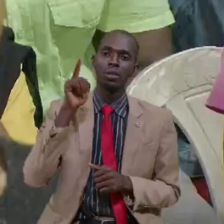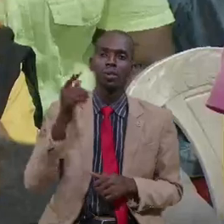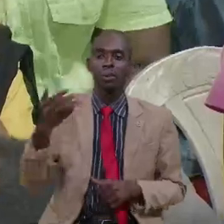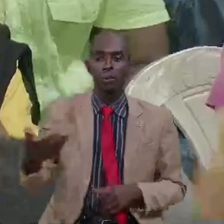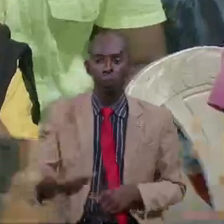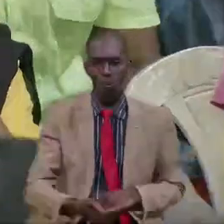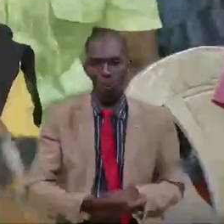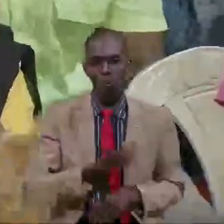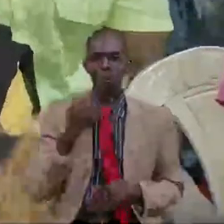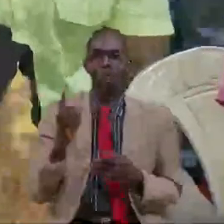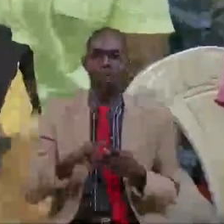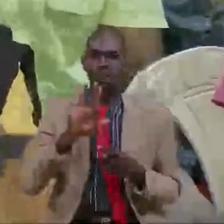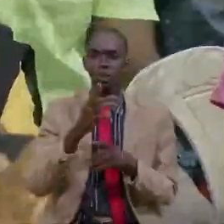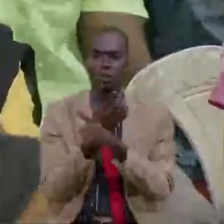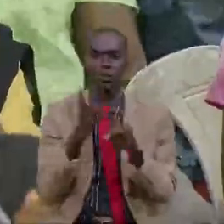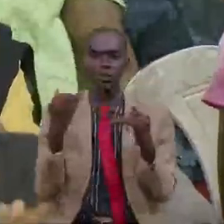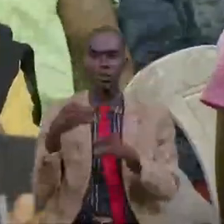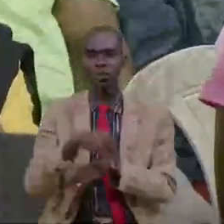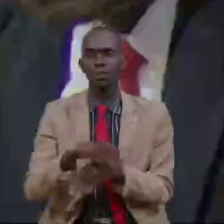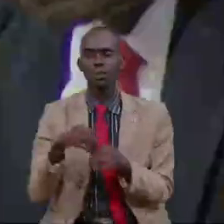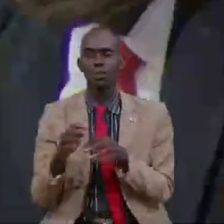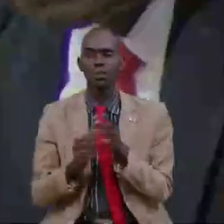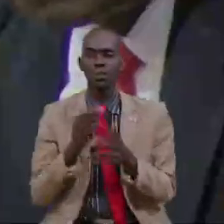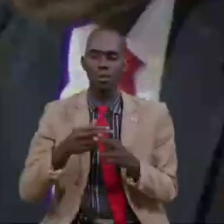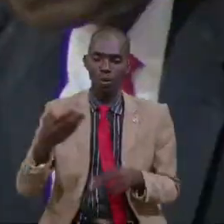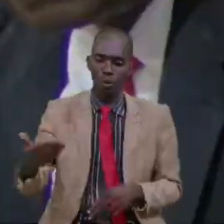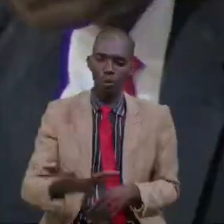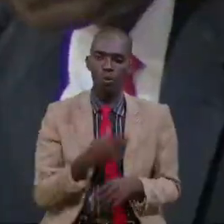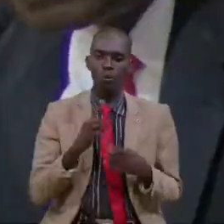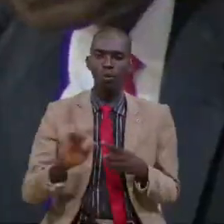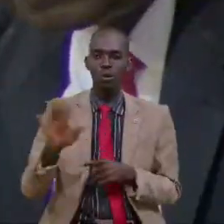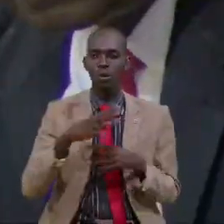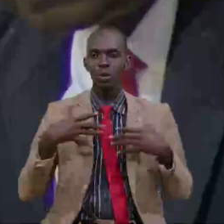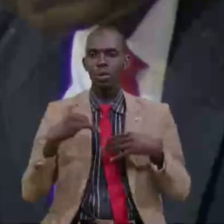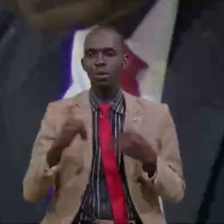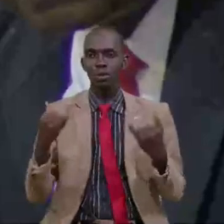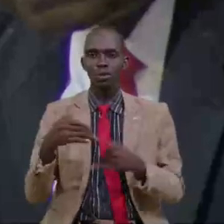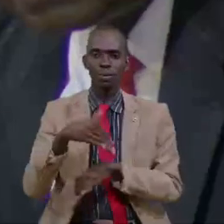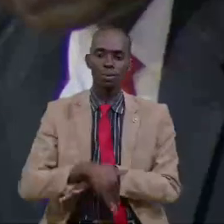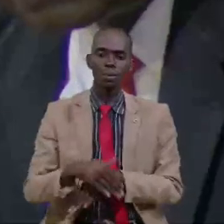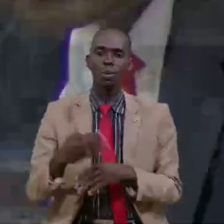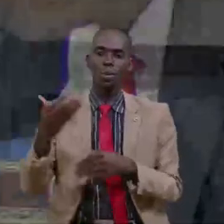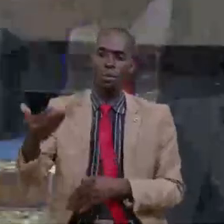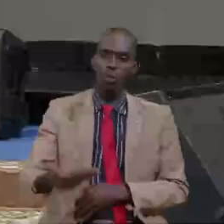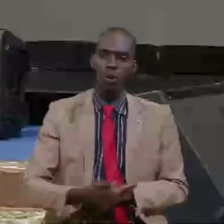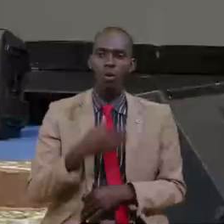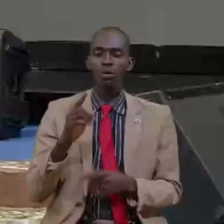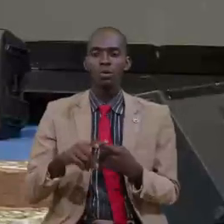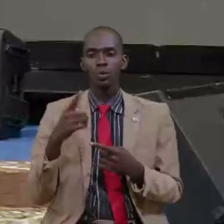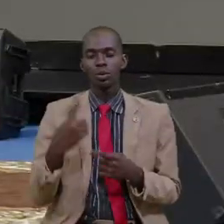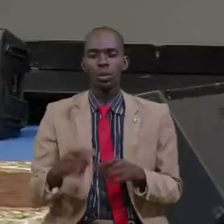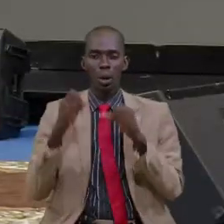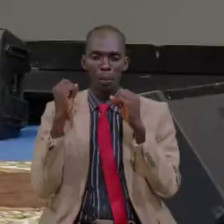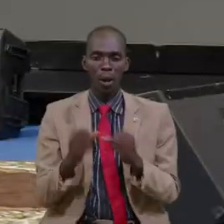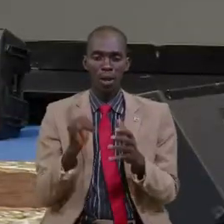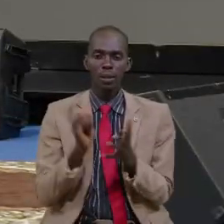le bienvenu à la délivrance ce soir. Sois le bienvenu à ta guérison ce soir. Sois le bienvenu à la puissance qui